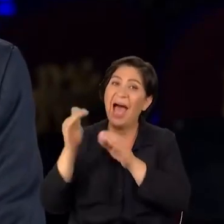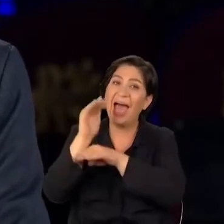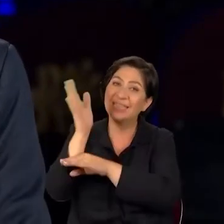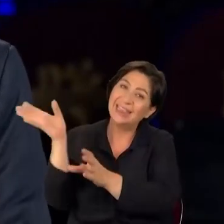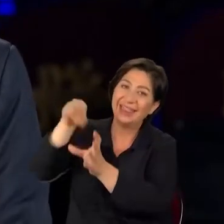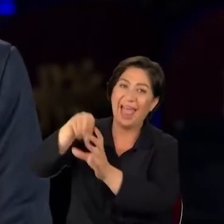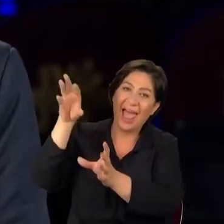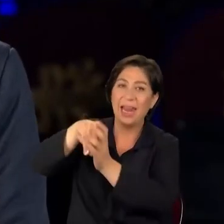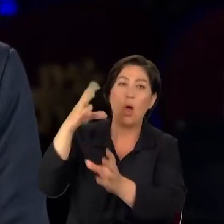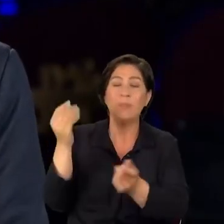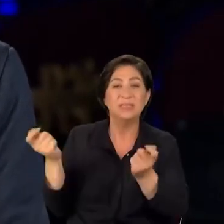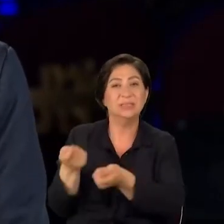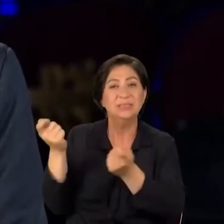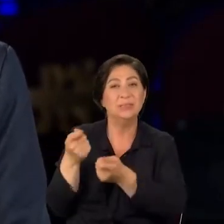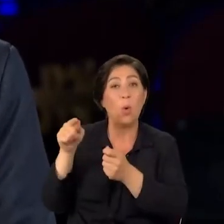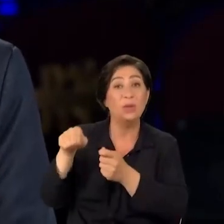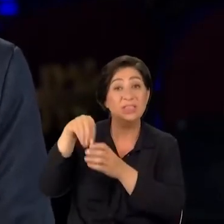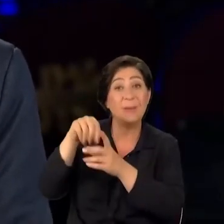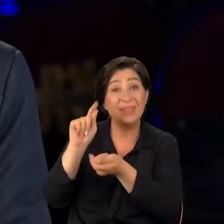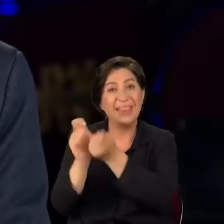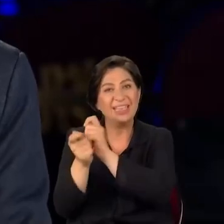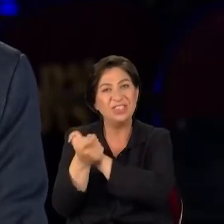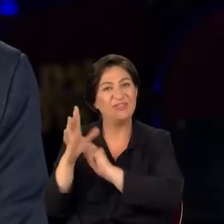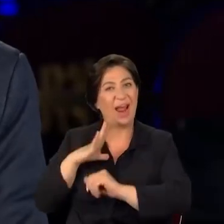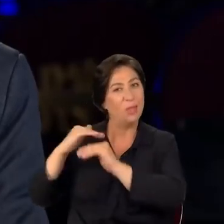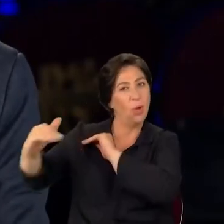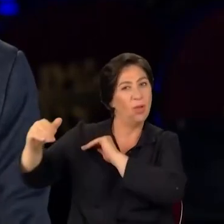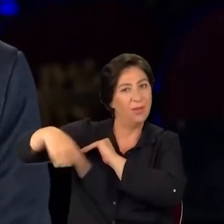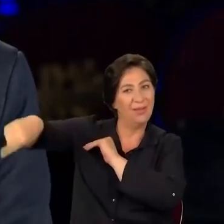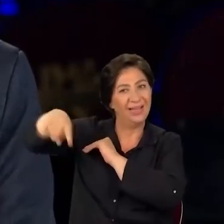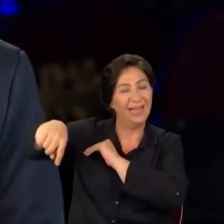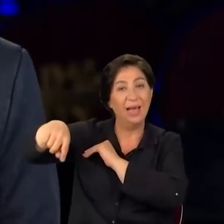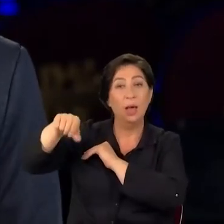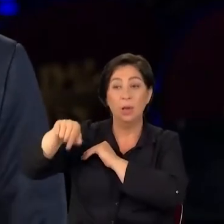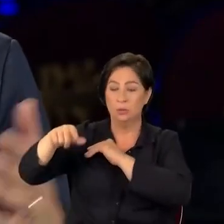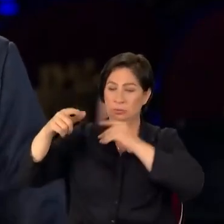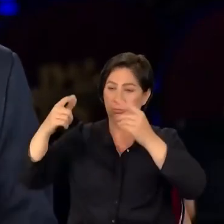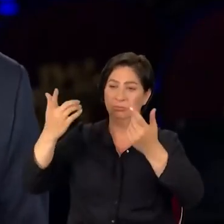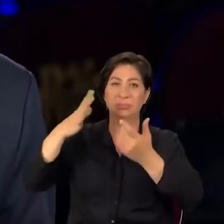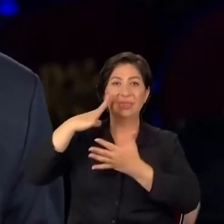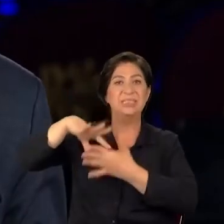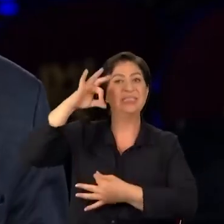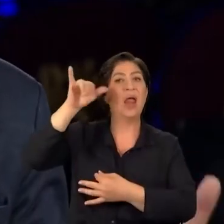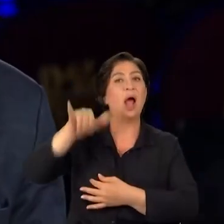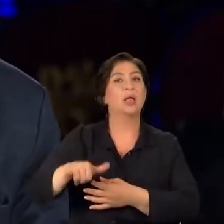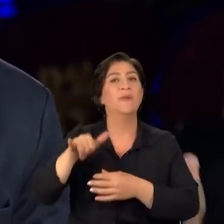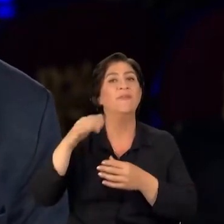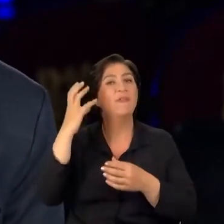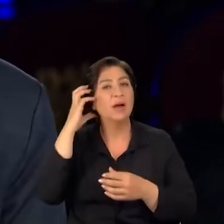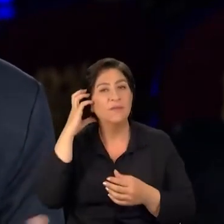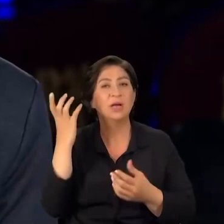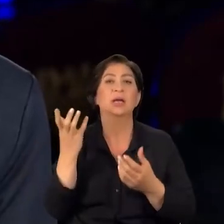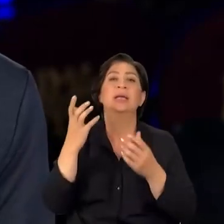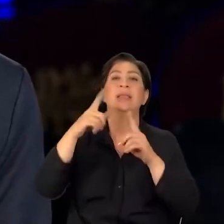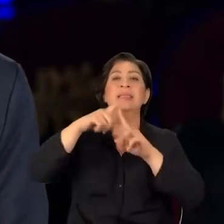çabaları var. Ama sivil toplum dünyasında da bir değişim var. Bir önemli ulusal ölçekte, yani işte İnsan Hakları Vakfı, TEMA, Çağdaş